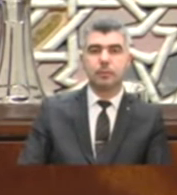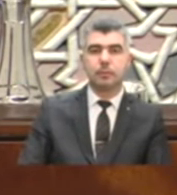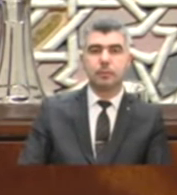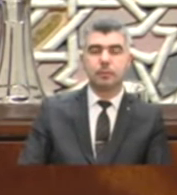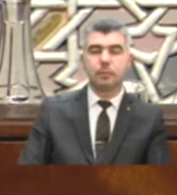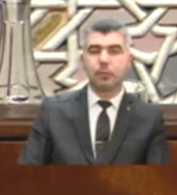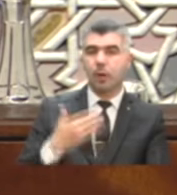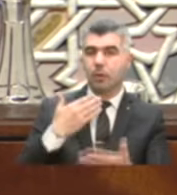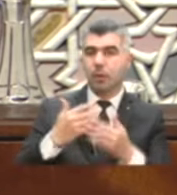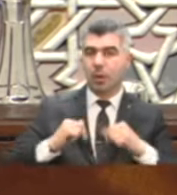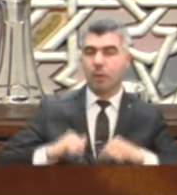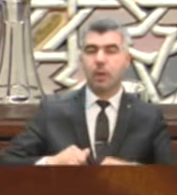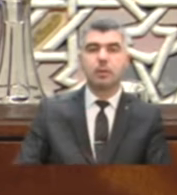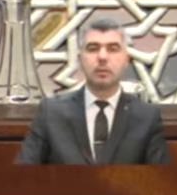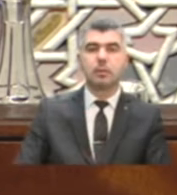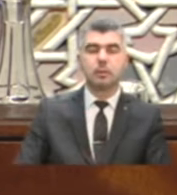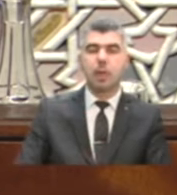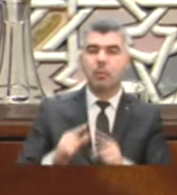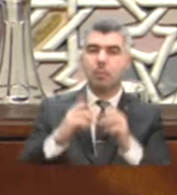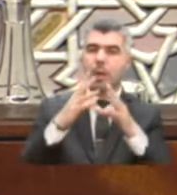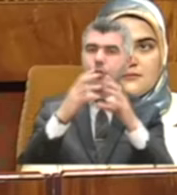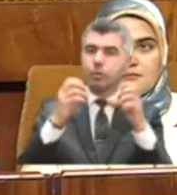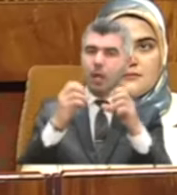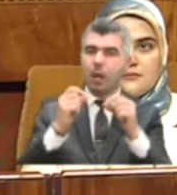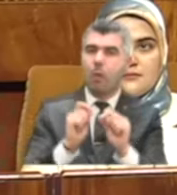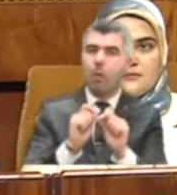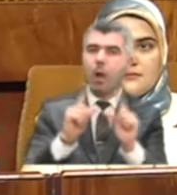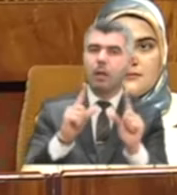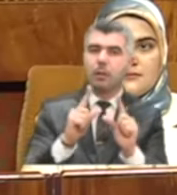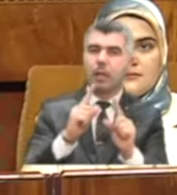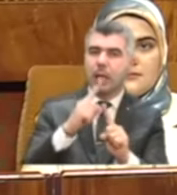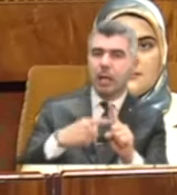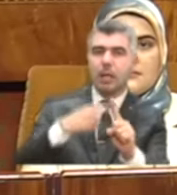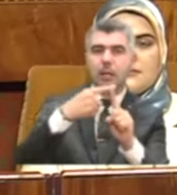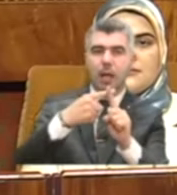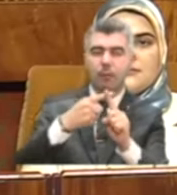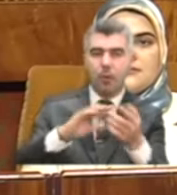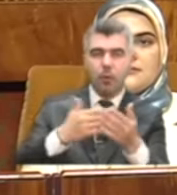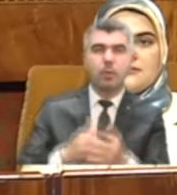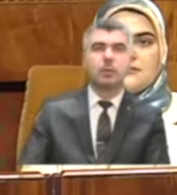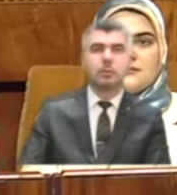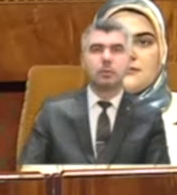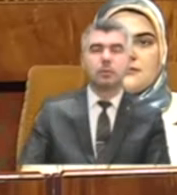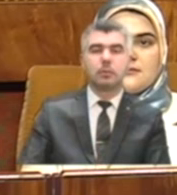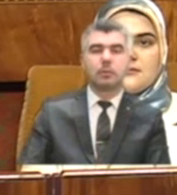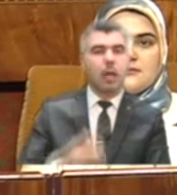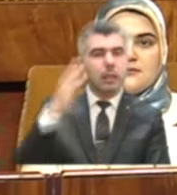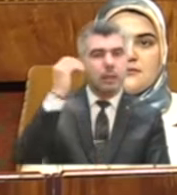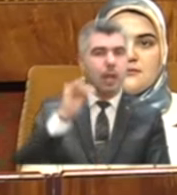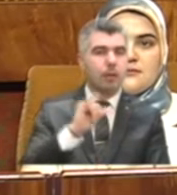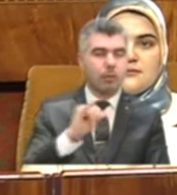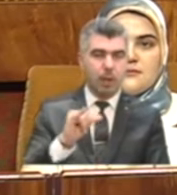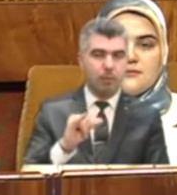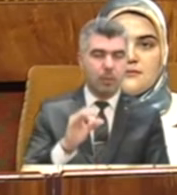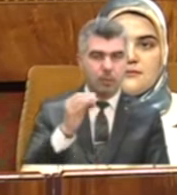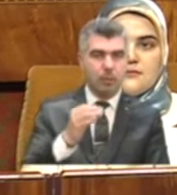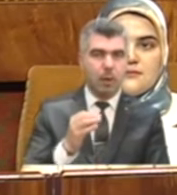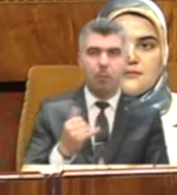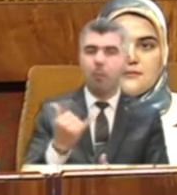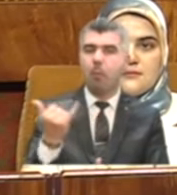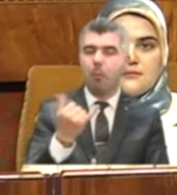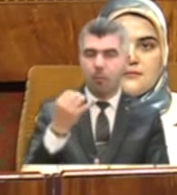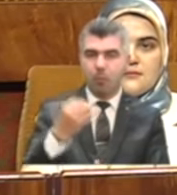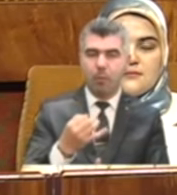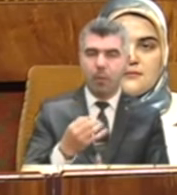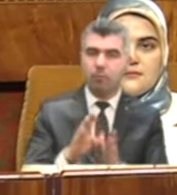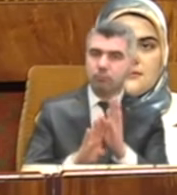شكرا سيد الوزير على المعلومات الإضافية التي تفضلت لمستعراضها، ولا يفوتنا هذا التنويه بالتطور الكبير الحاصل